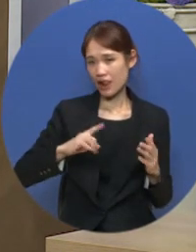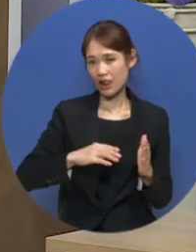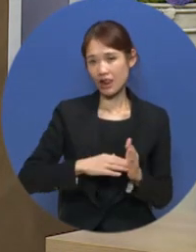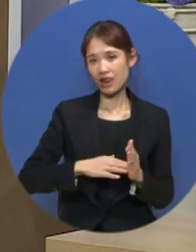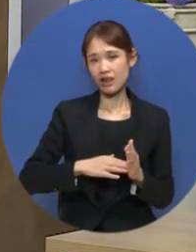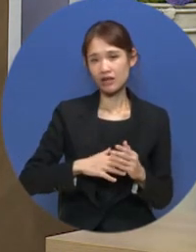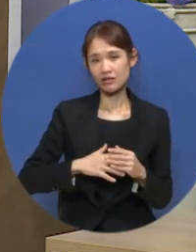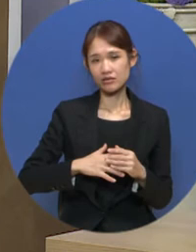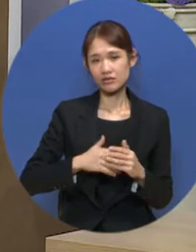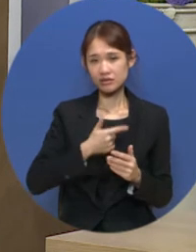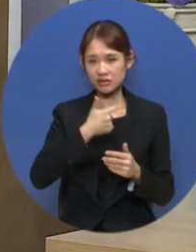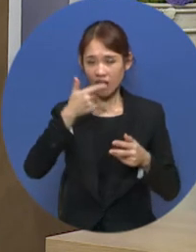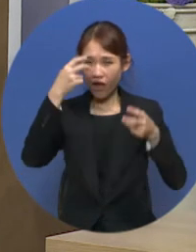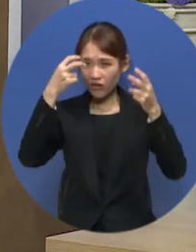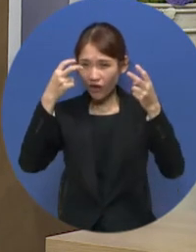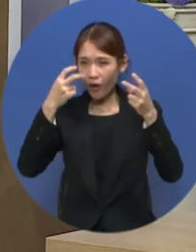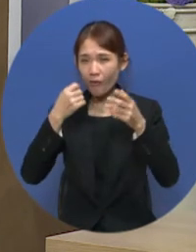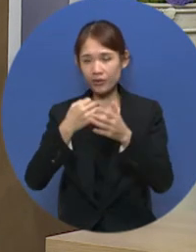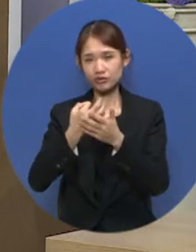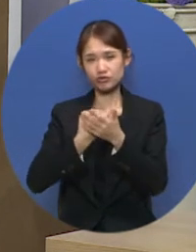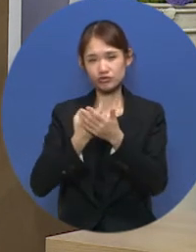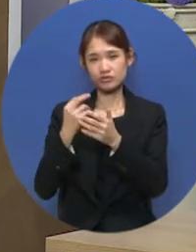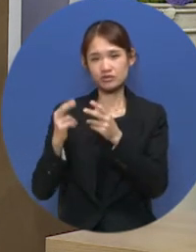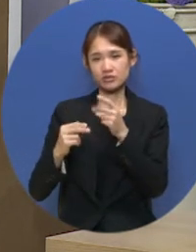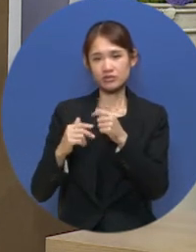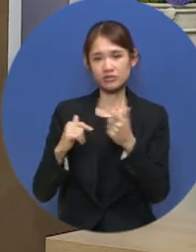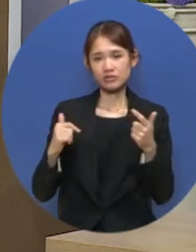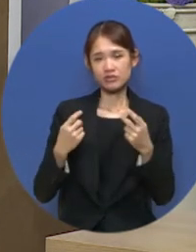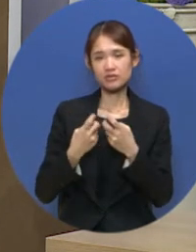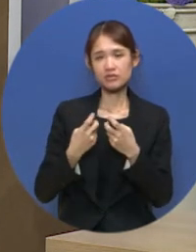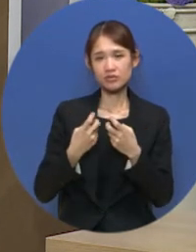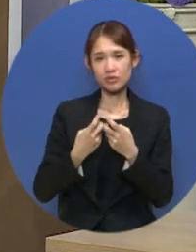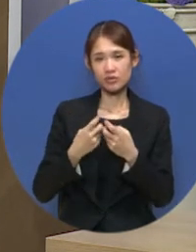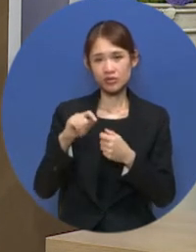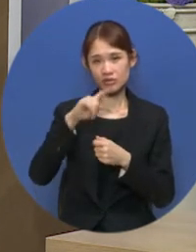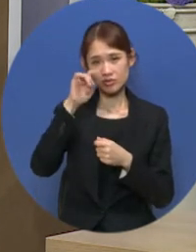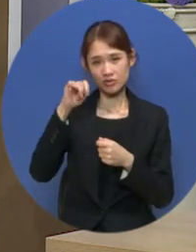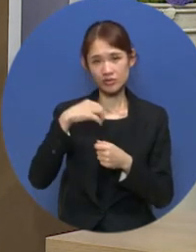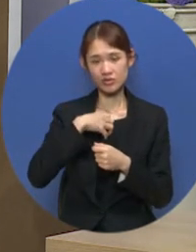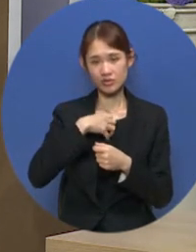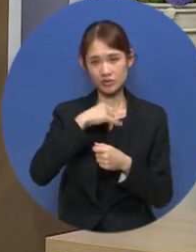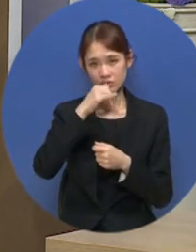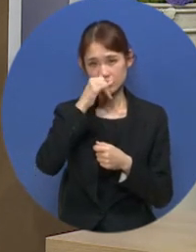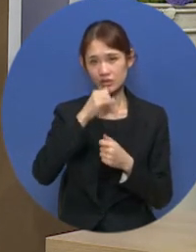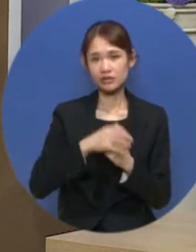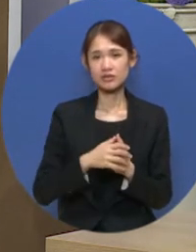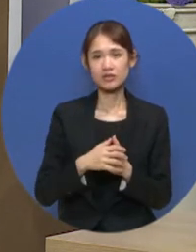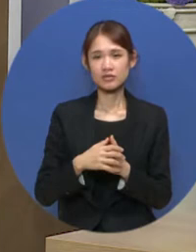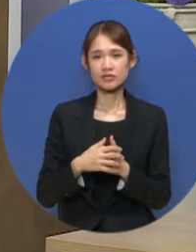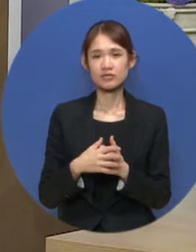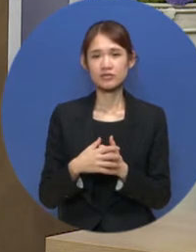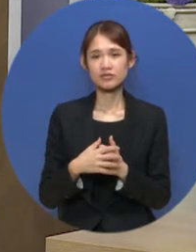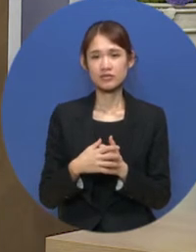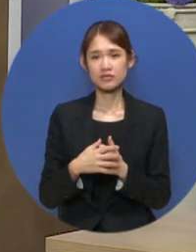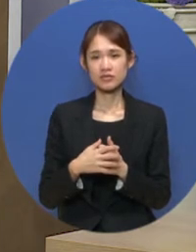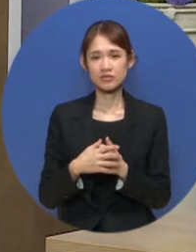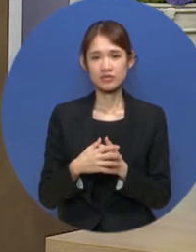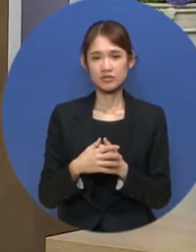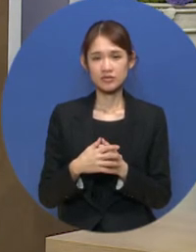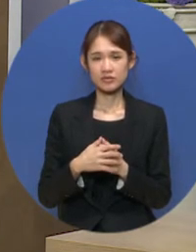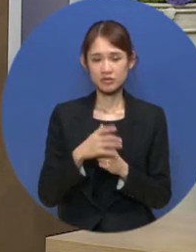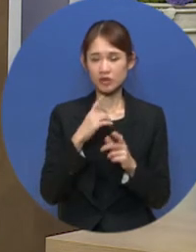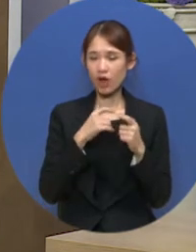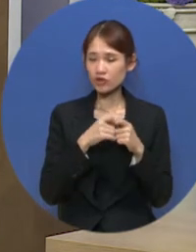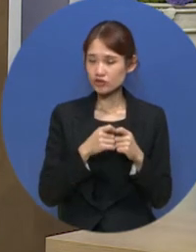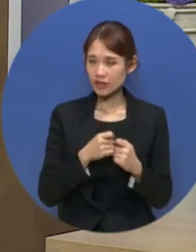그렇다면 대기업인데 수익 사업이 아니면 어떻게 하나 이런 걱정도 조금 됐거든요. 네네. 네, 그 부분에 대해서도 좀